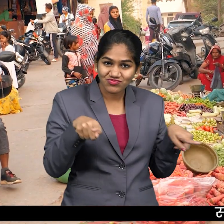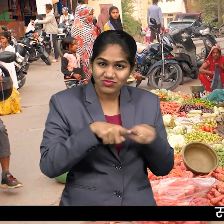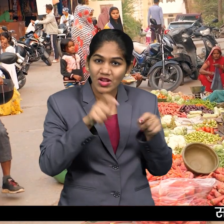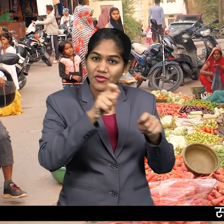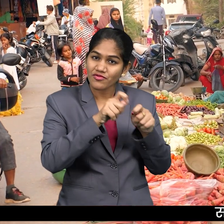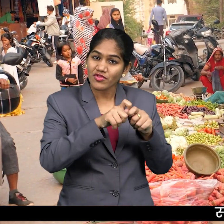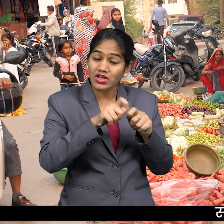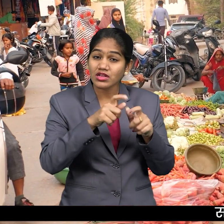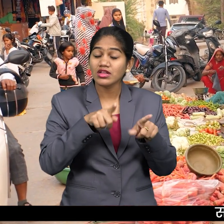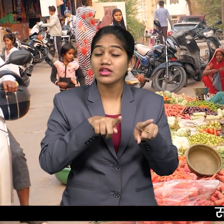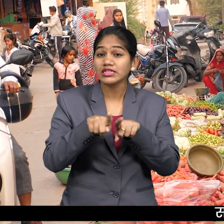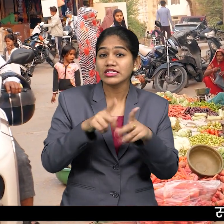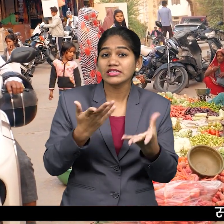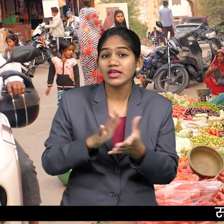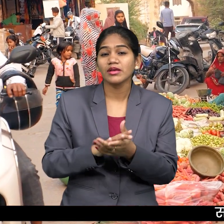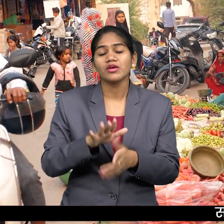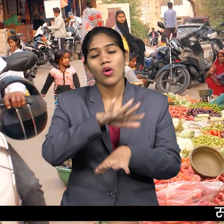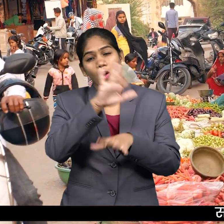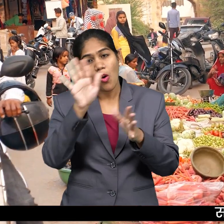संपूर्ण वर्षासाठी.